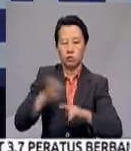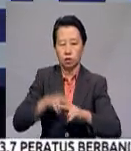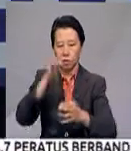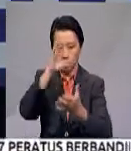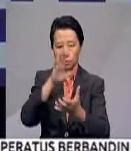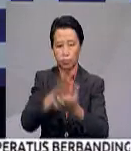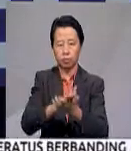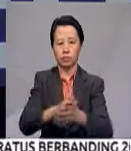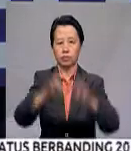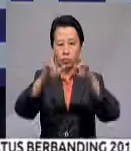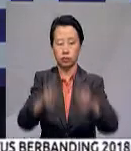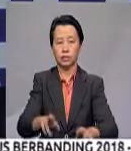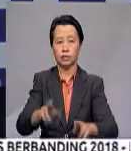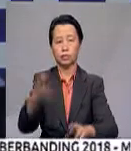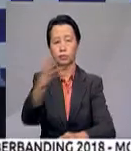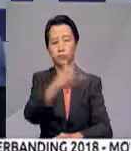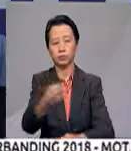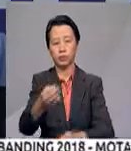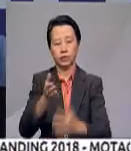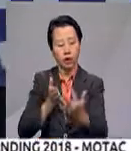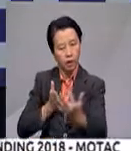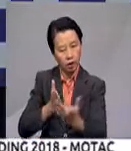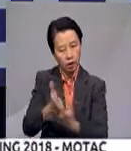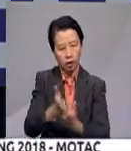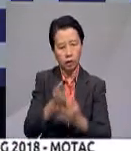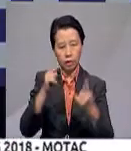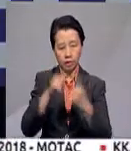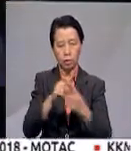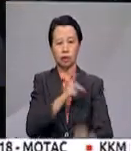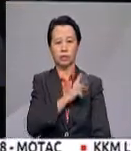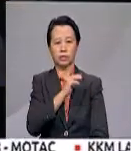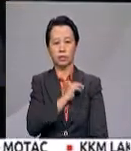kepercayaan rakyat dan akses mereka kepada kementerian.